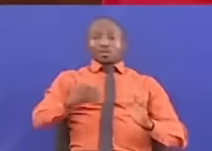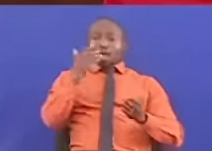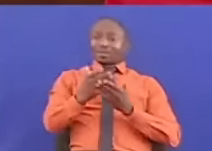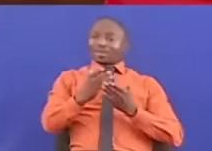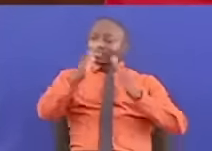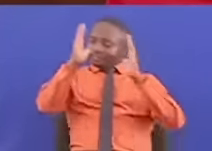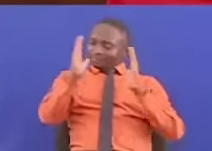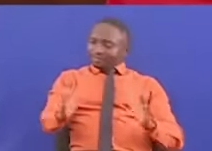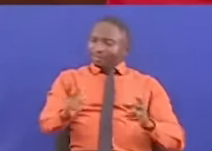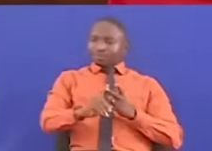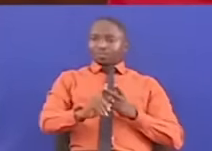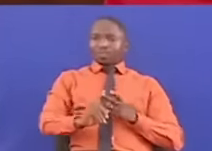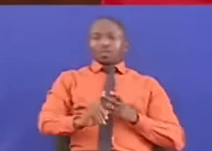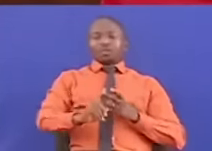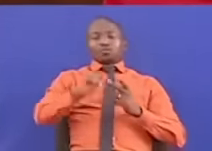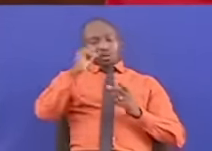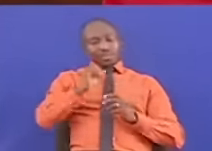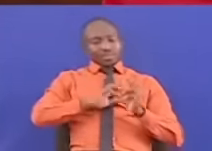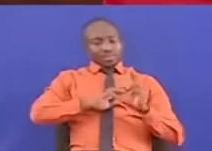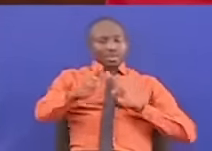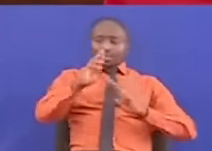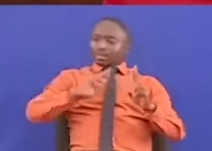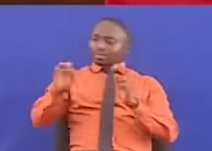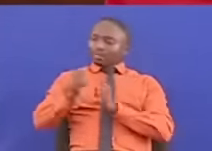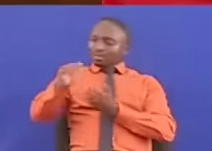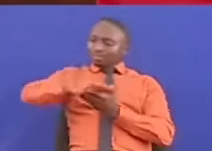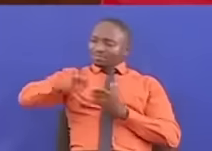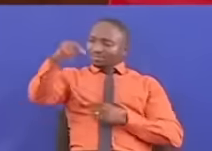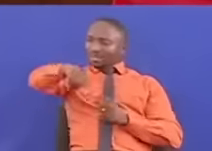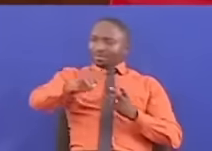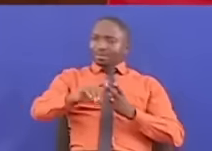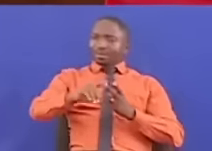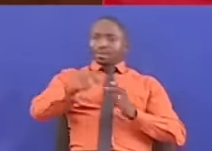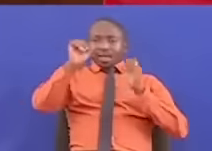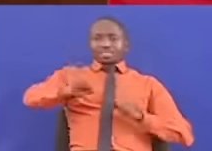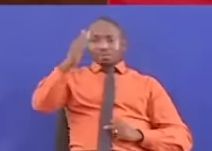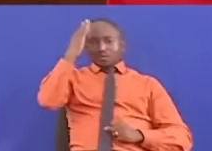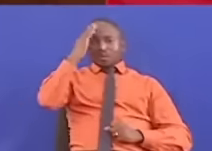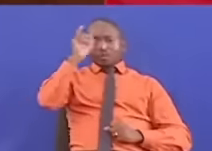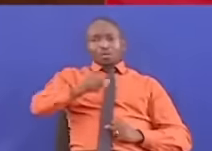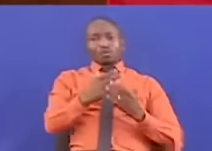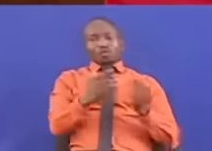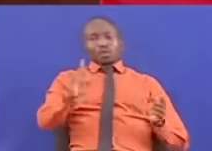keshi wabe ni kamba teku taj mambo ya mingi katika bunge hili laima tuj